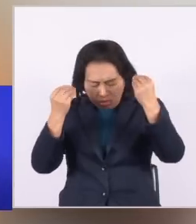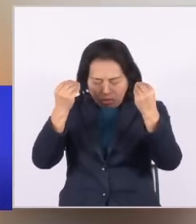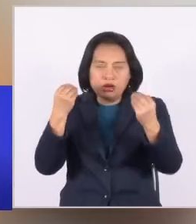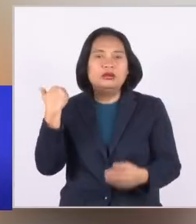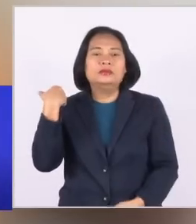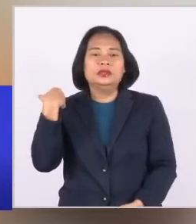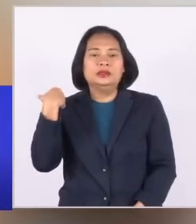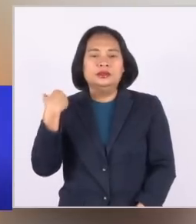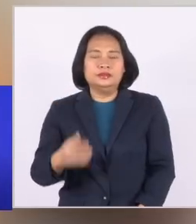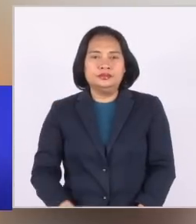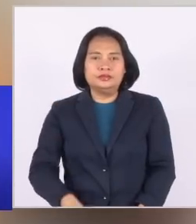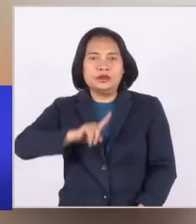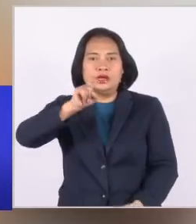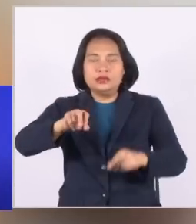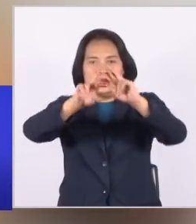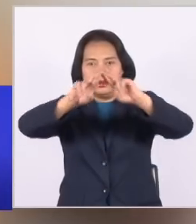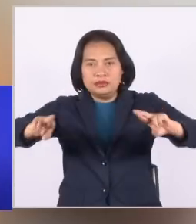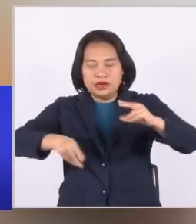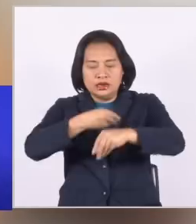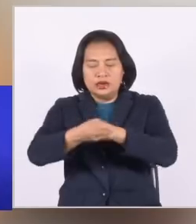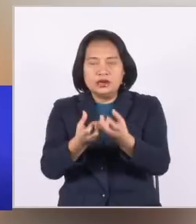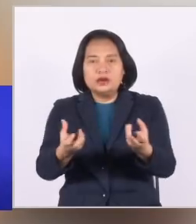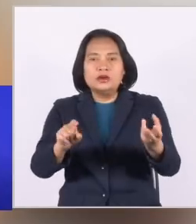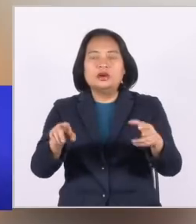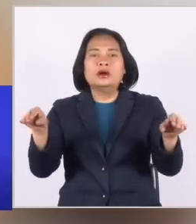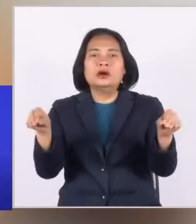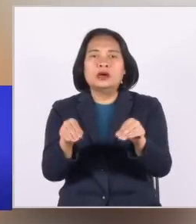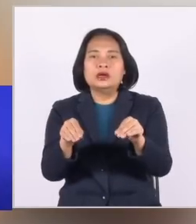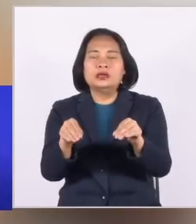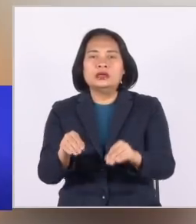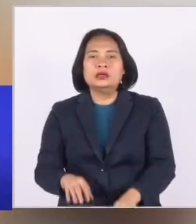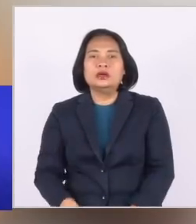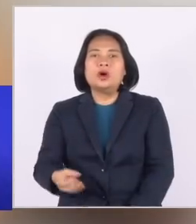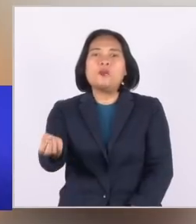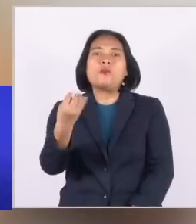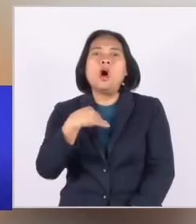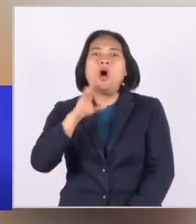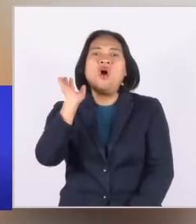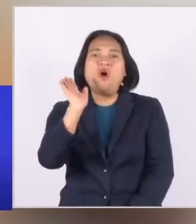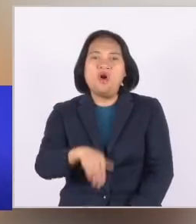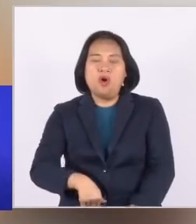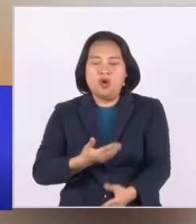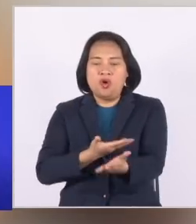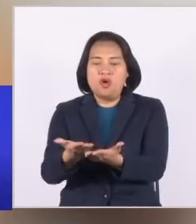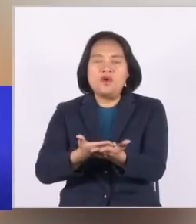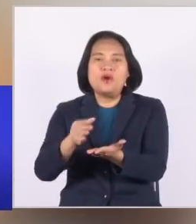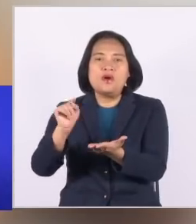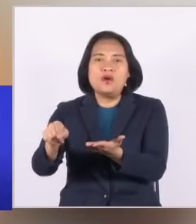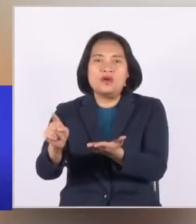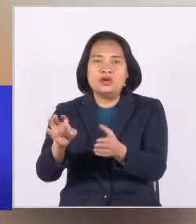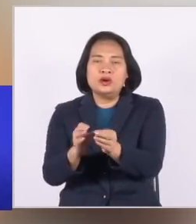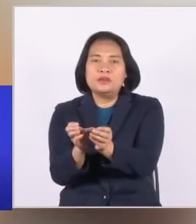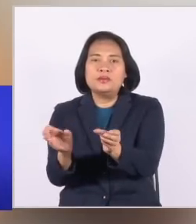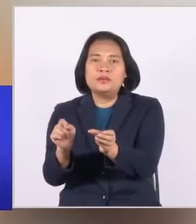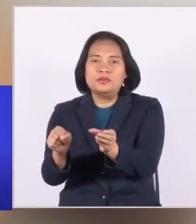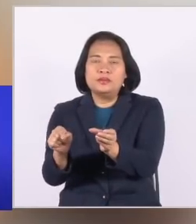ถามร้านขายของชำใกล้ๆเขาเล่าให้ฟังว่าอ๋อพระรูปนี้มาขอซื้อเครื่องดื่มบำรุงกำลังพญ